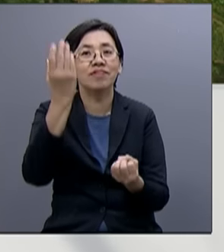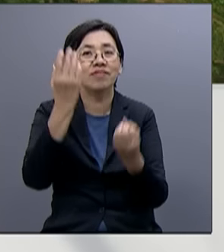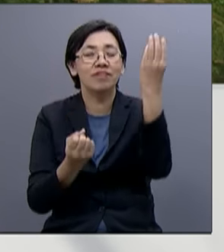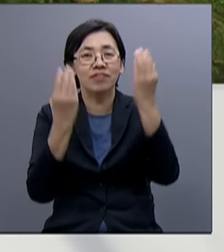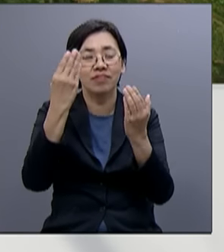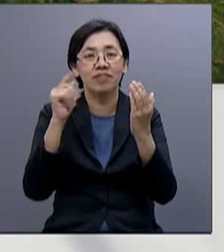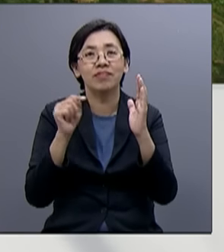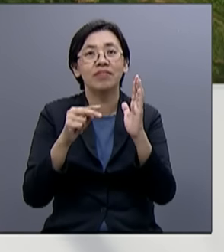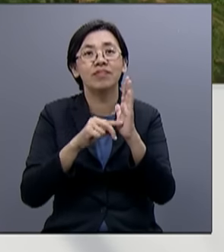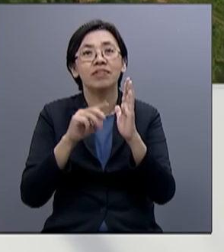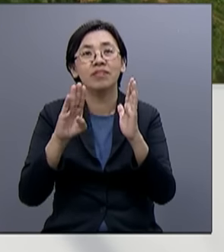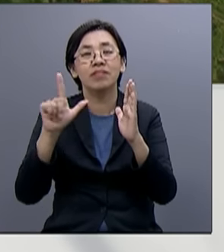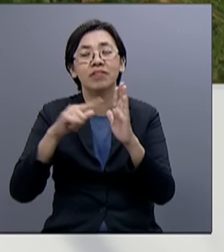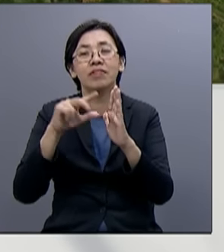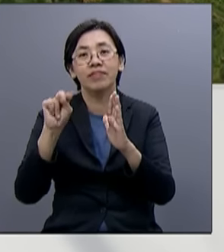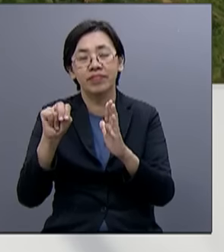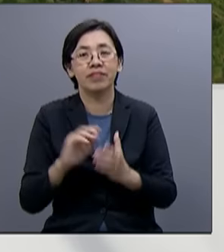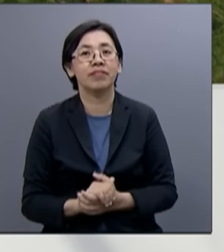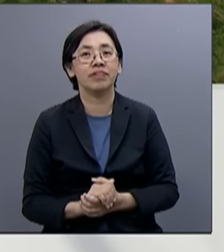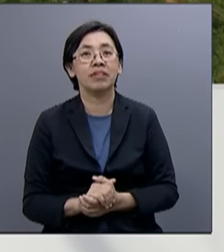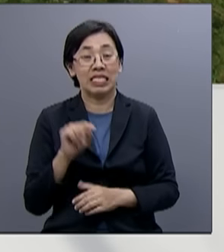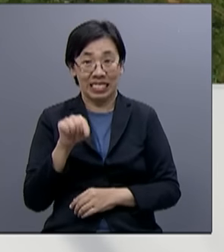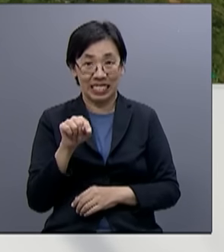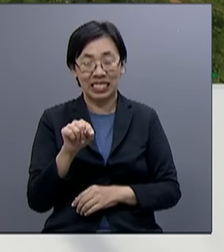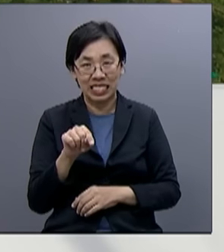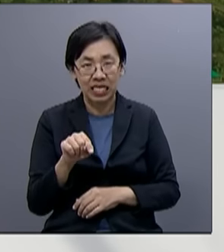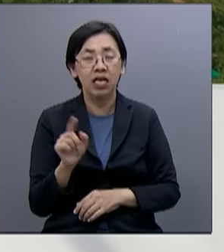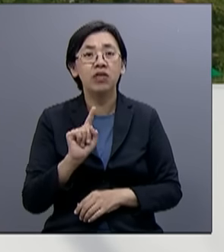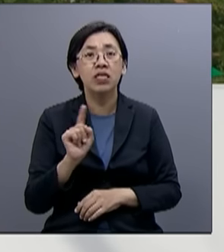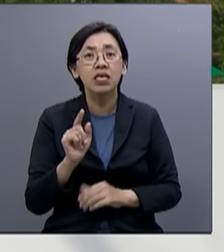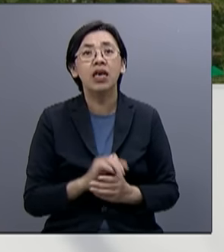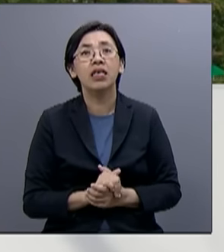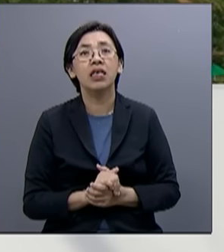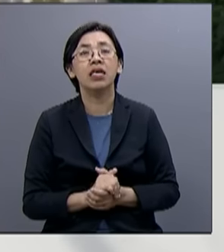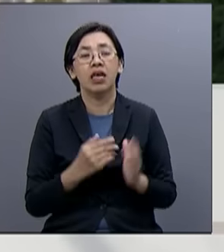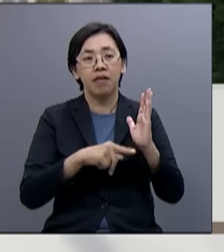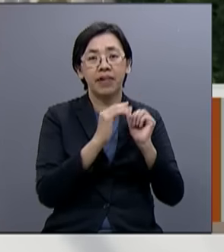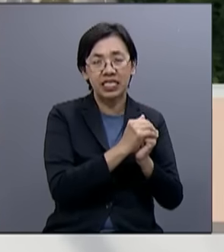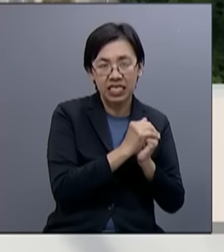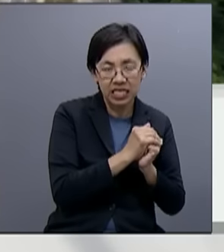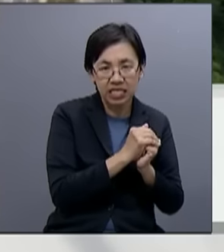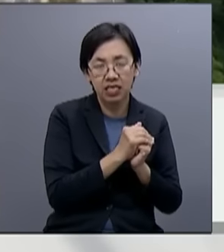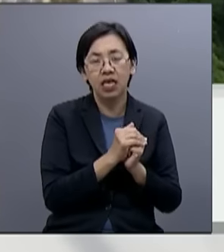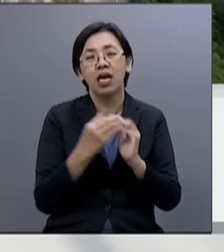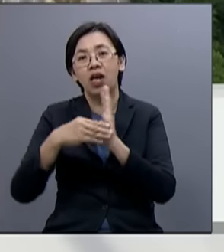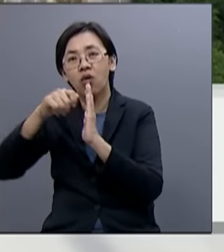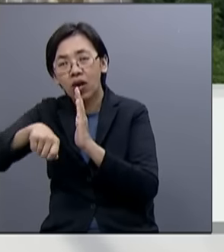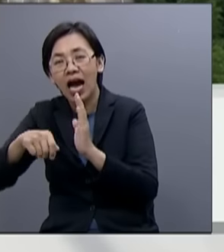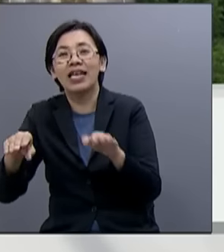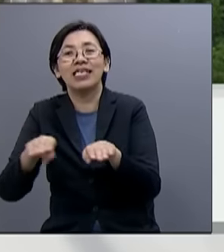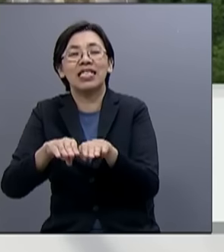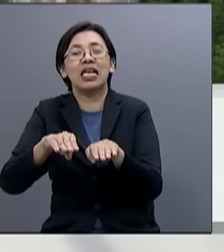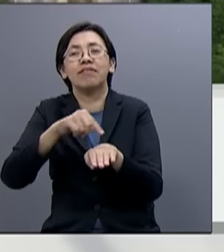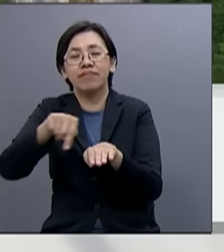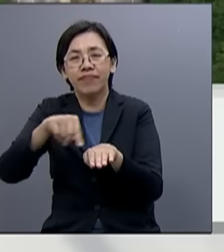ิญาณแห่งชาติทับล่านซึงจุนี้กินทั้งพ้นที่นาวเขตในจงหวดปราจนบุรีและราชสีมาด้วย